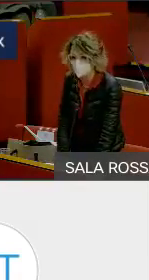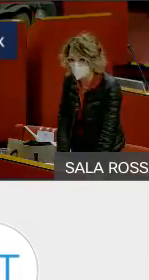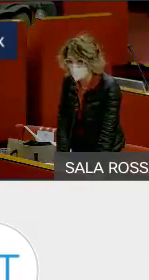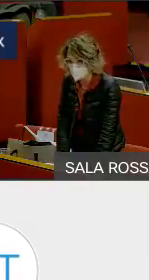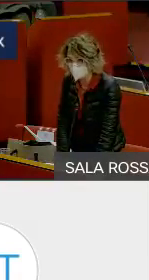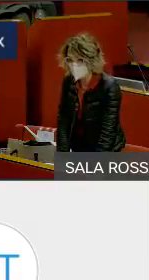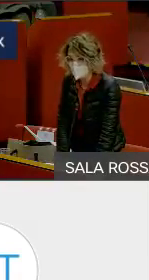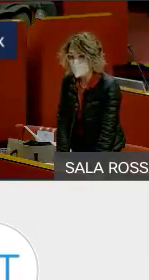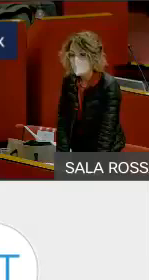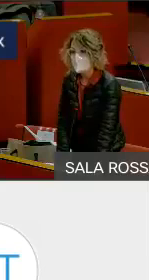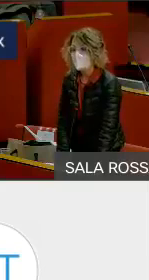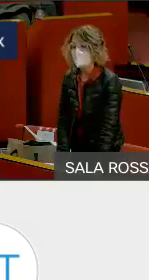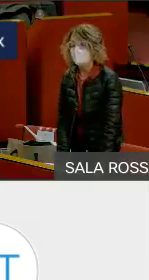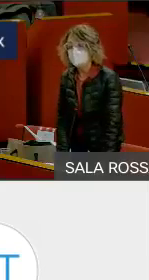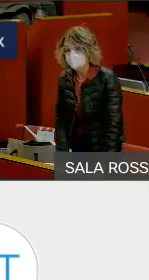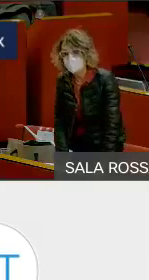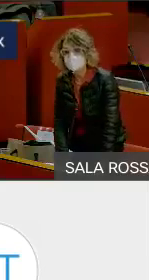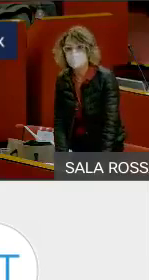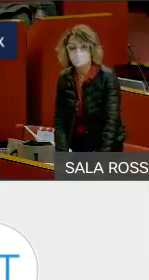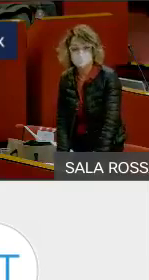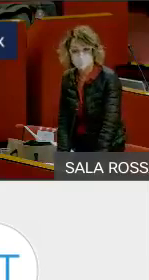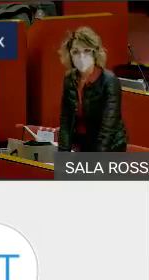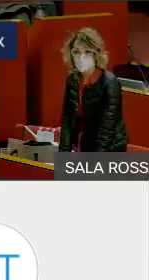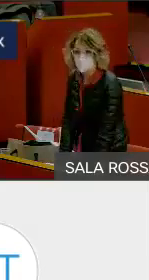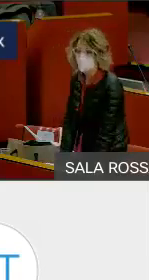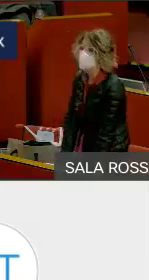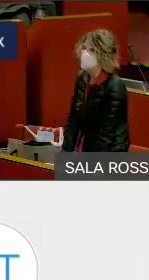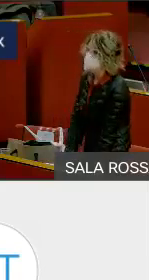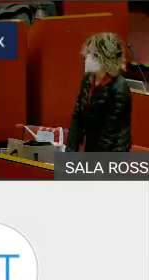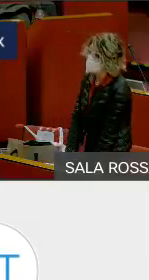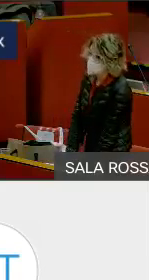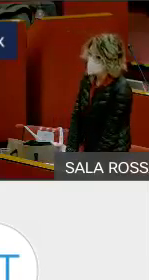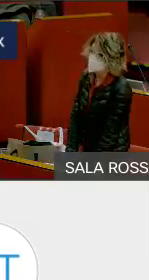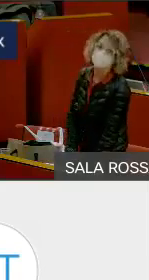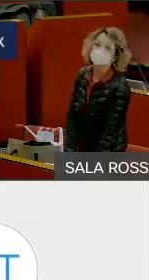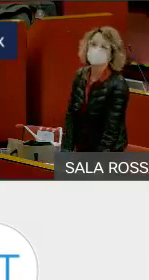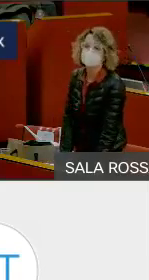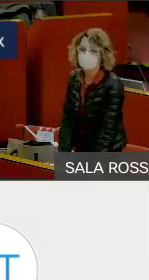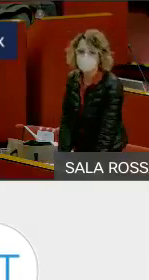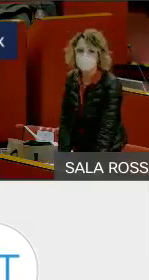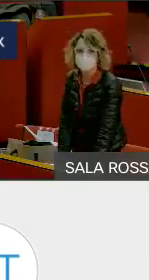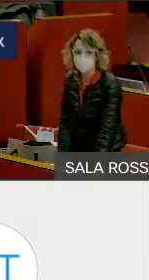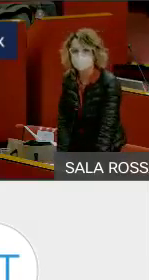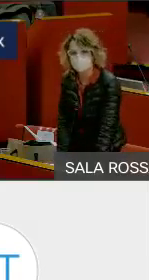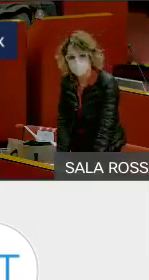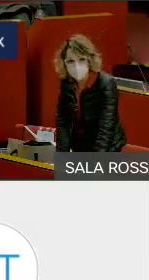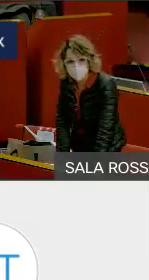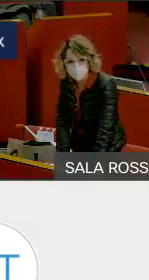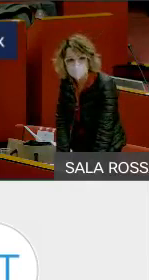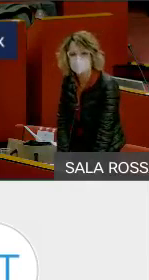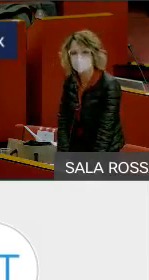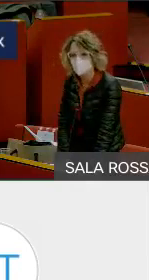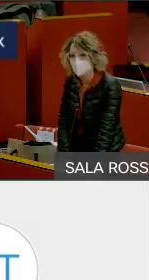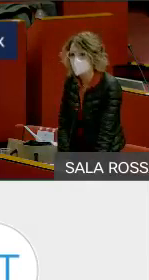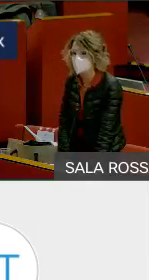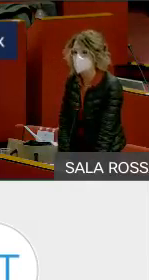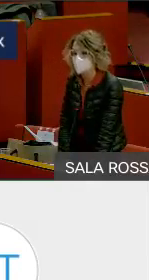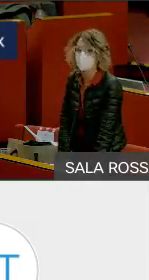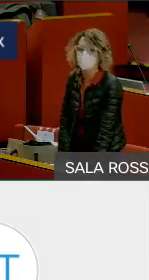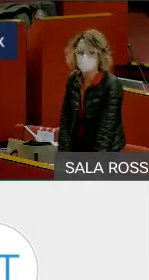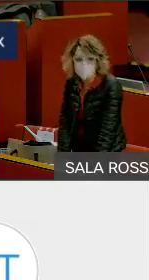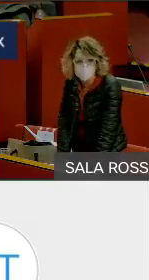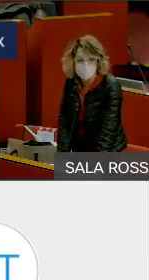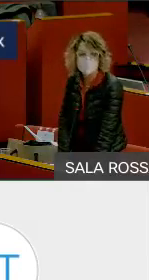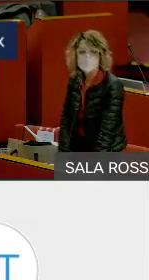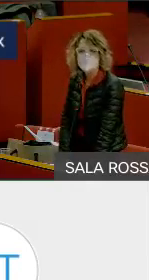città mi dispiace che purtroppo ancora una volta tutto questo avvenga tra l'altro in zone già